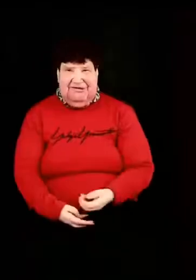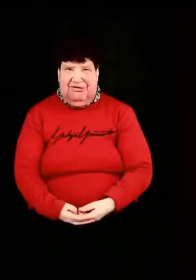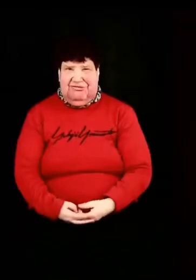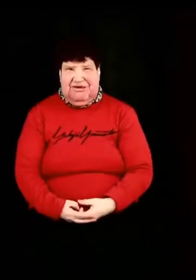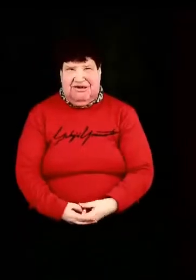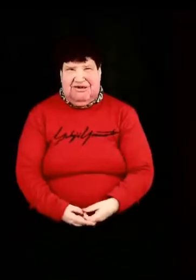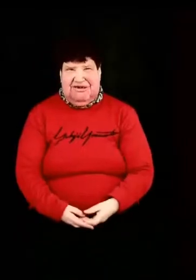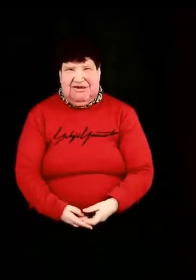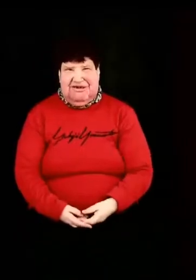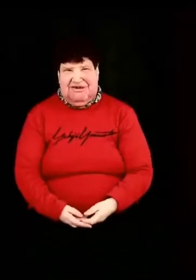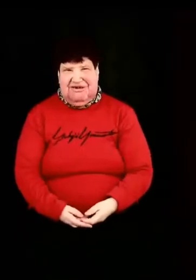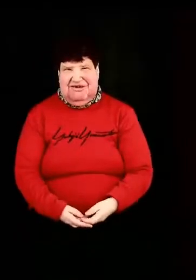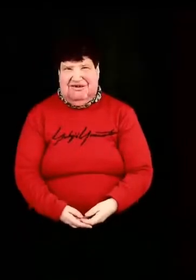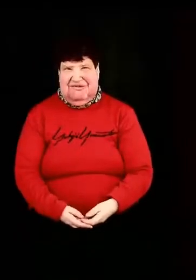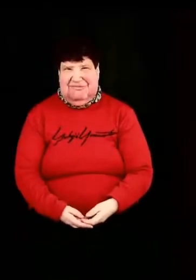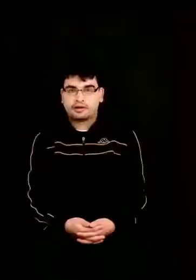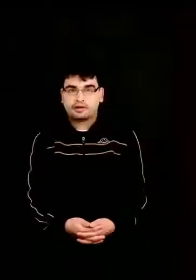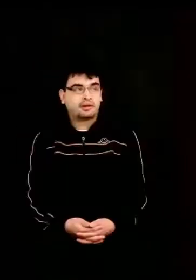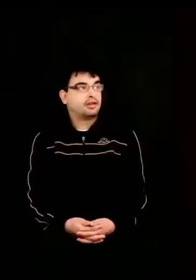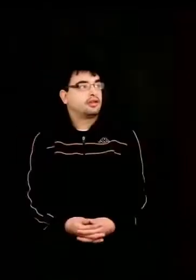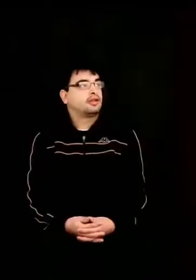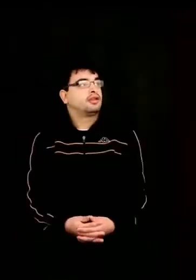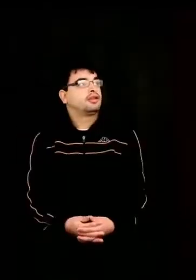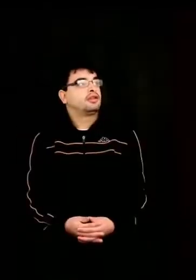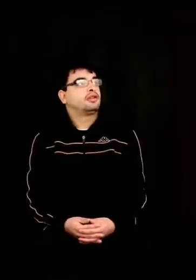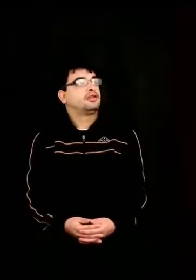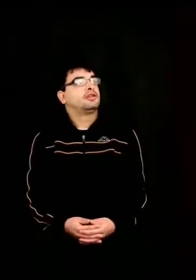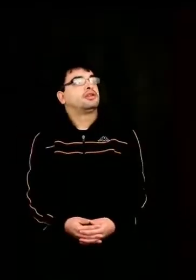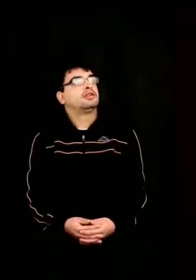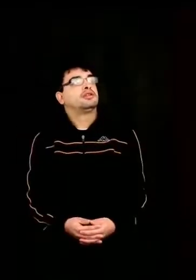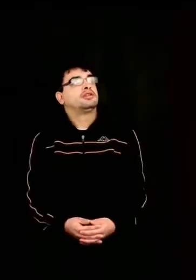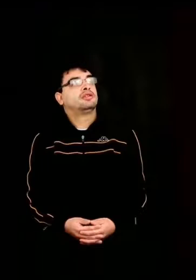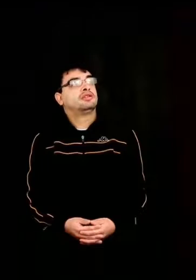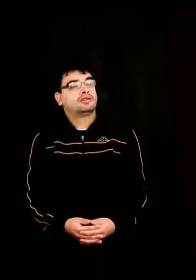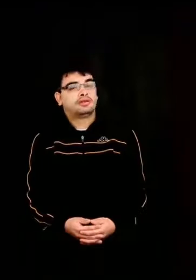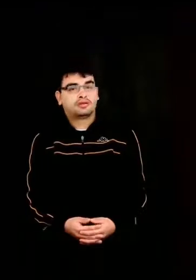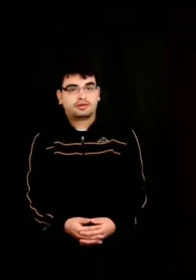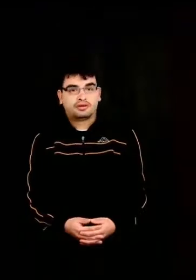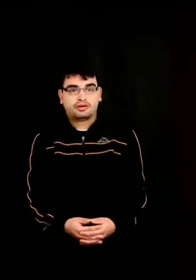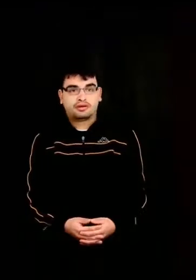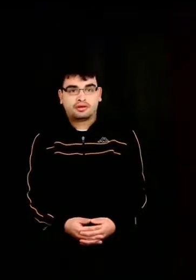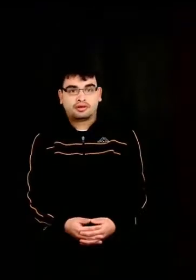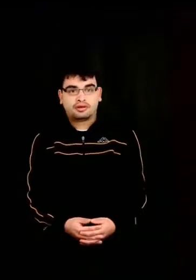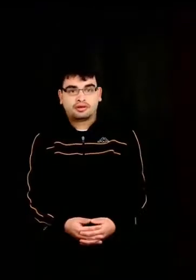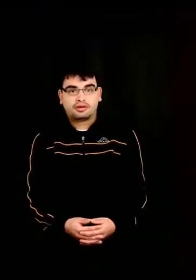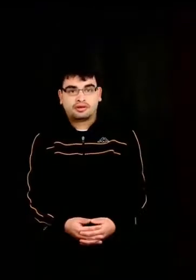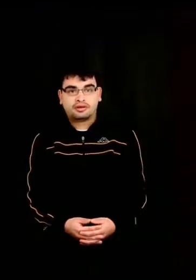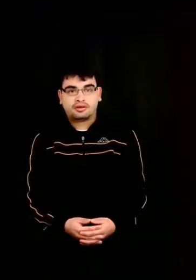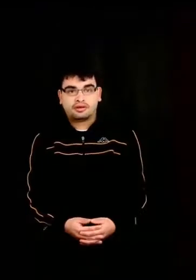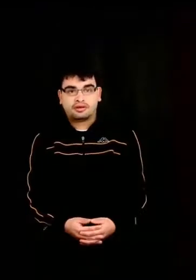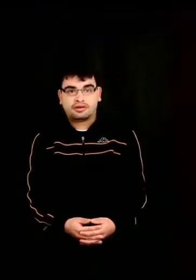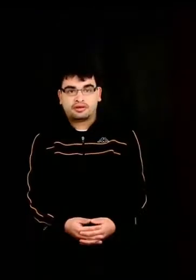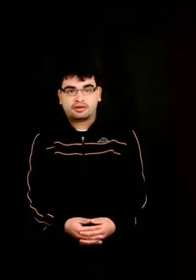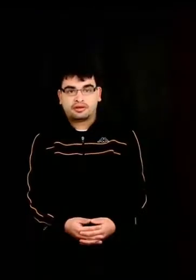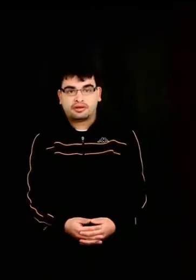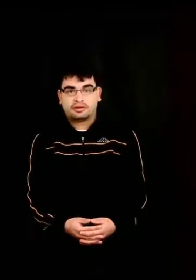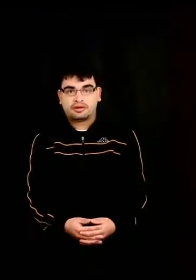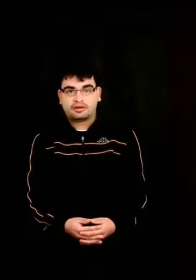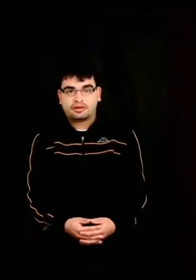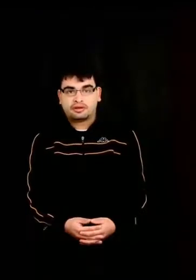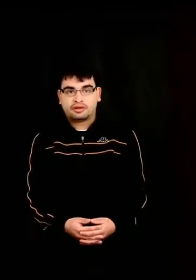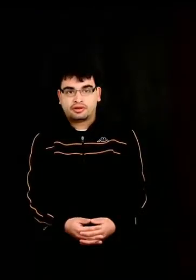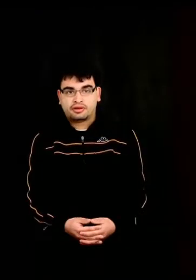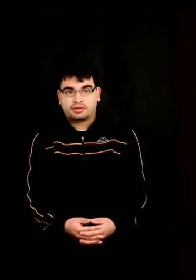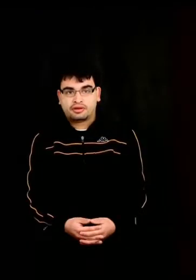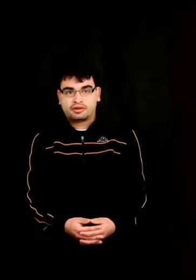Ha fatto chiudere. Io dicevo sempre che a 40 anni volevo andare via, volevo andarmene perché